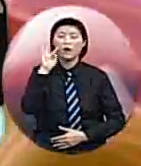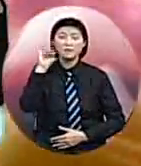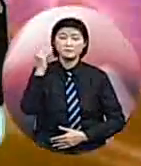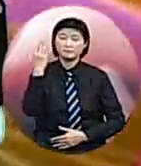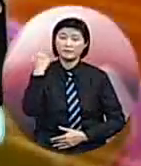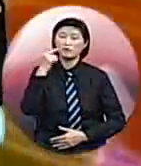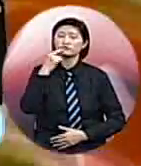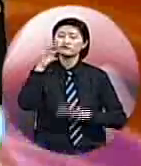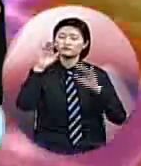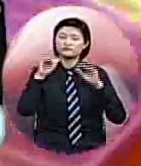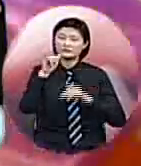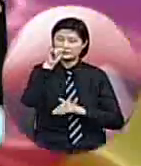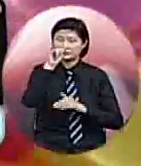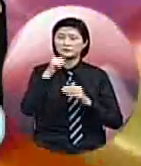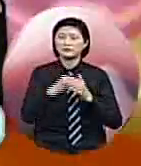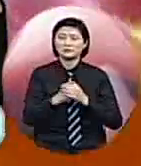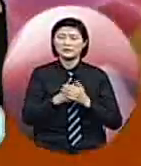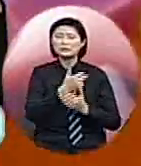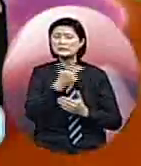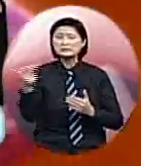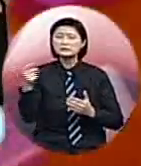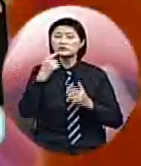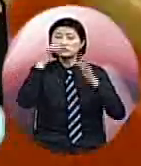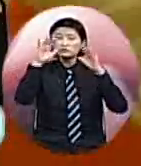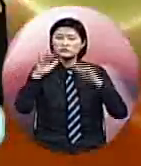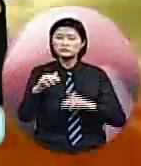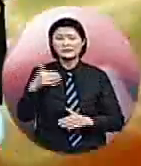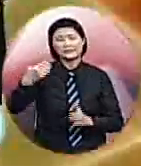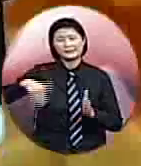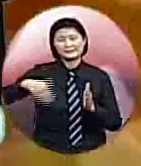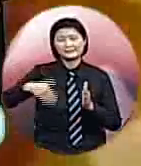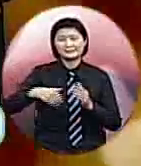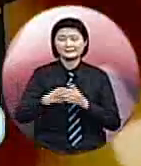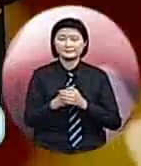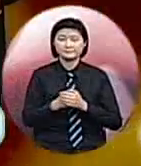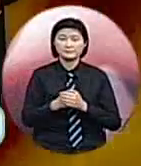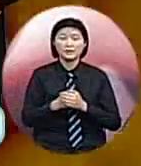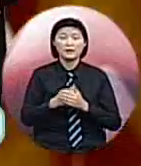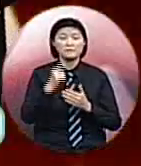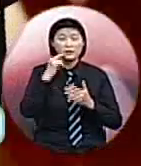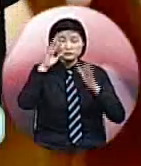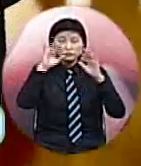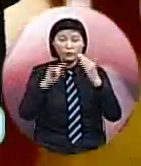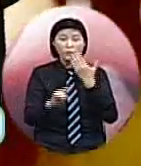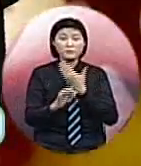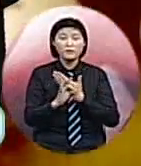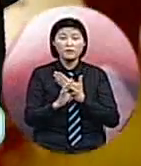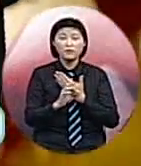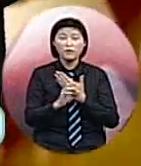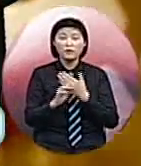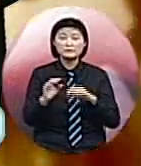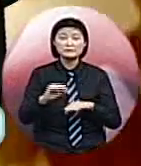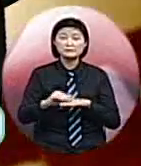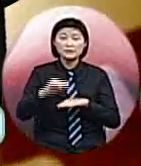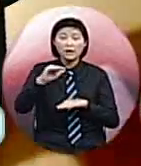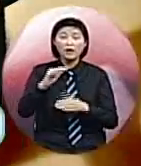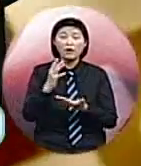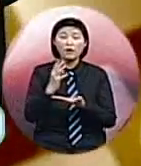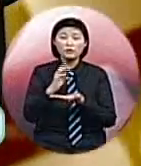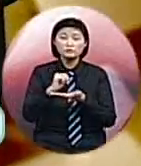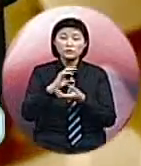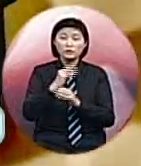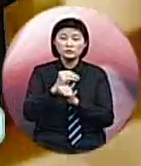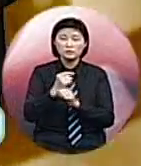좀 왔는데요. 네. 아직 큰 눈은 안 왔어요. 예. 눈이 오면 얼만큼 많이 쌓인가요, 인제 쪽에는? 올 때는 좀 많이